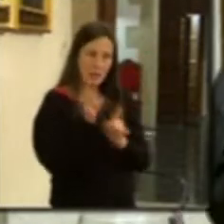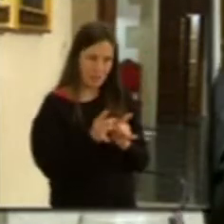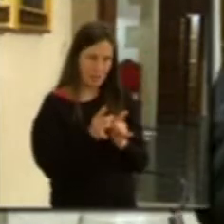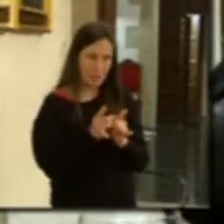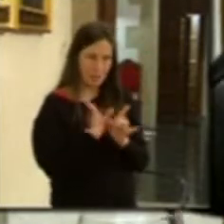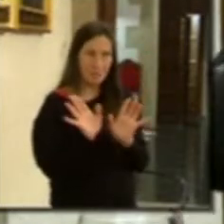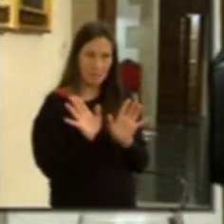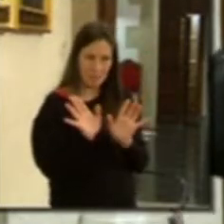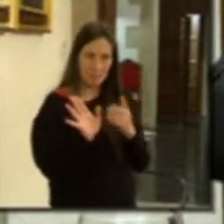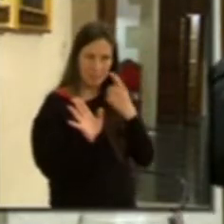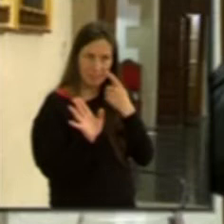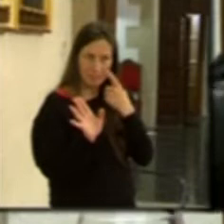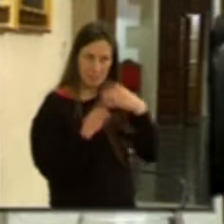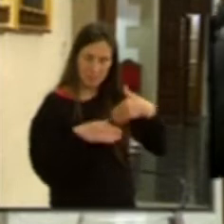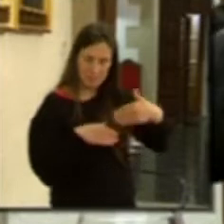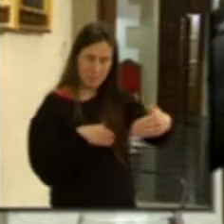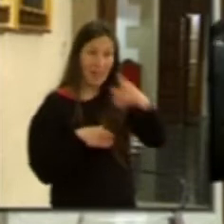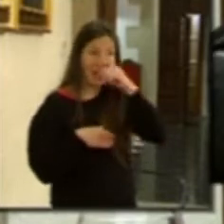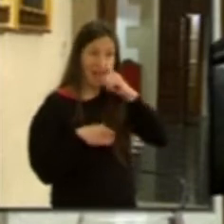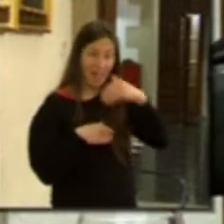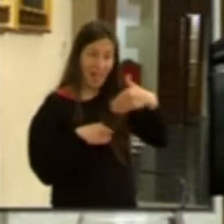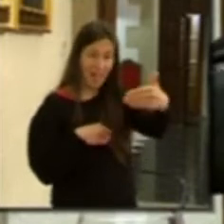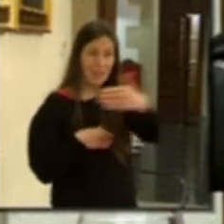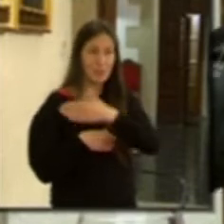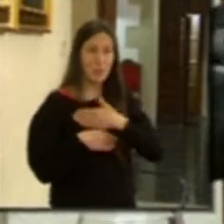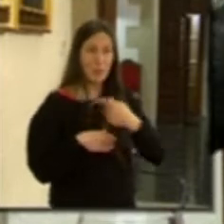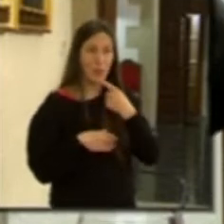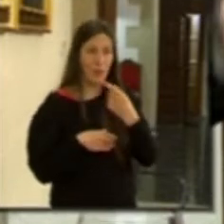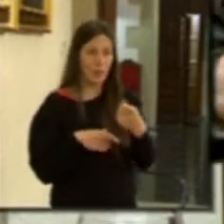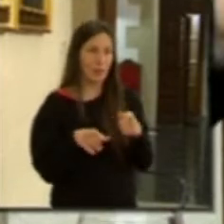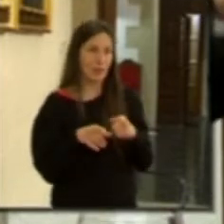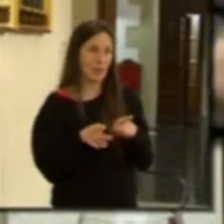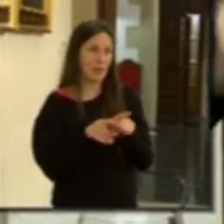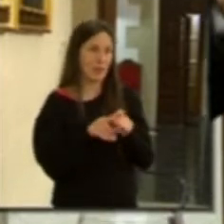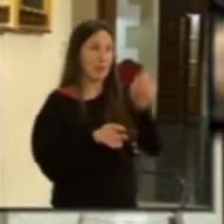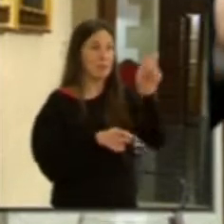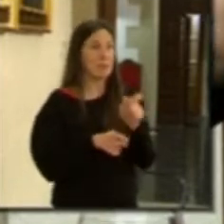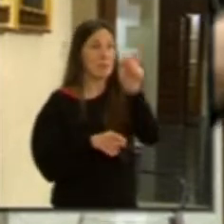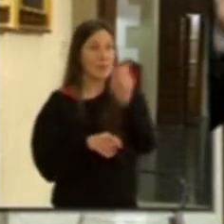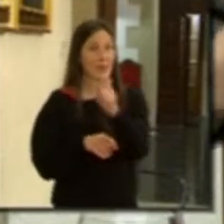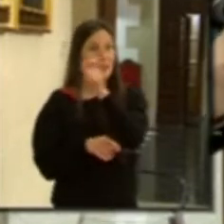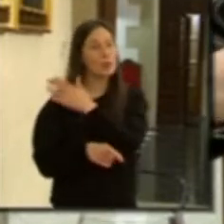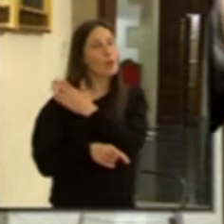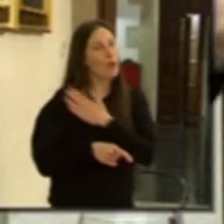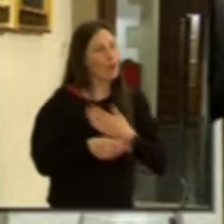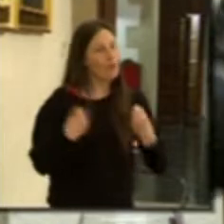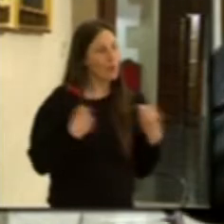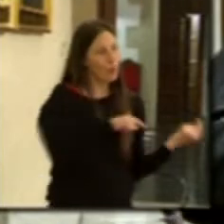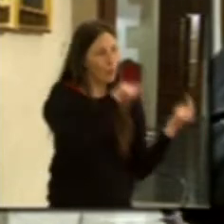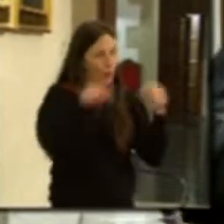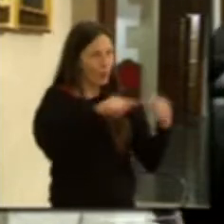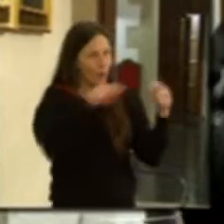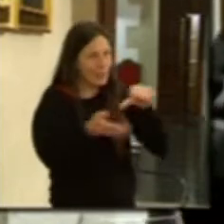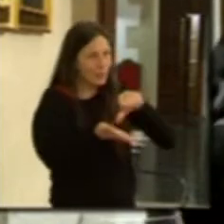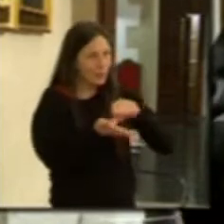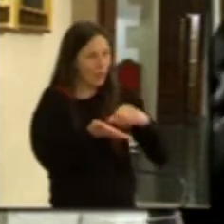acaba, que en els propers anys aquest fenomen, el fet de que la gent vol viure a les ciutats, anirà creixent.